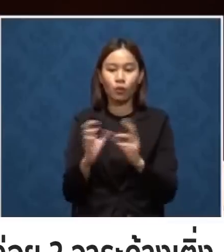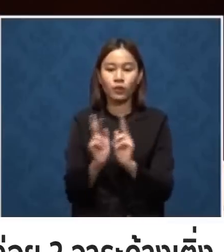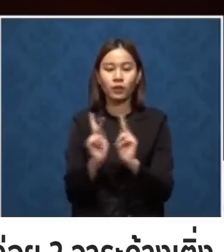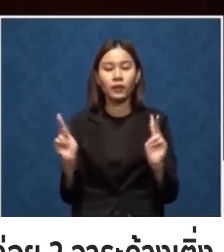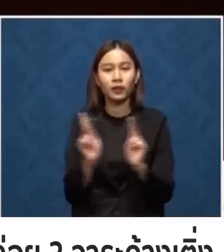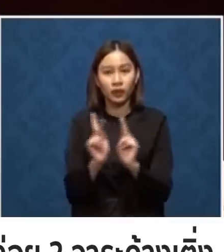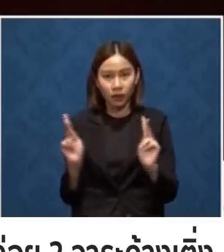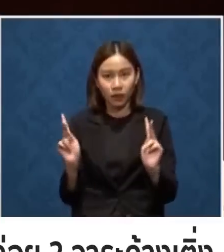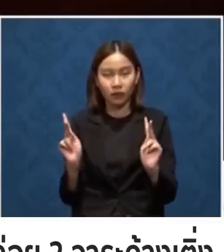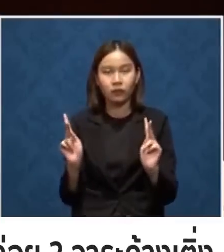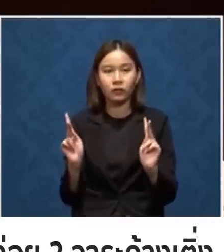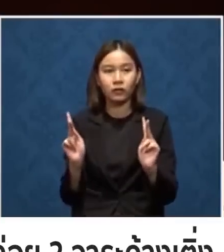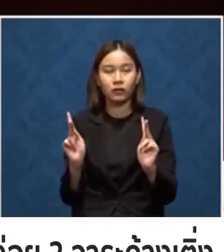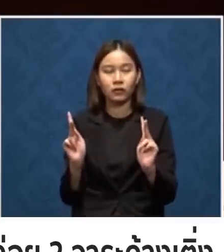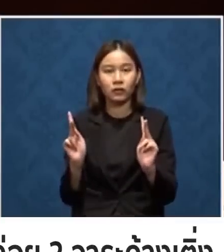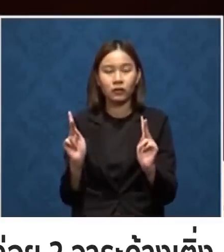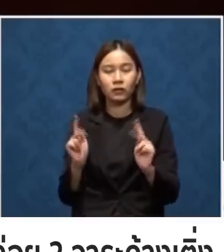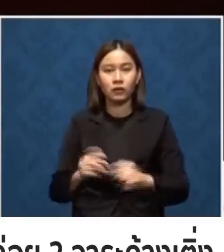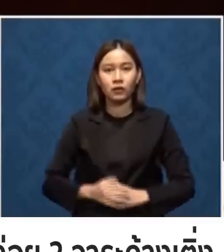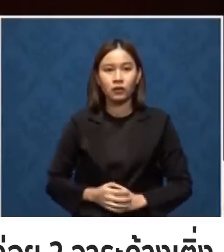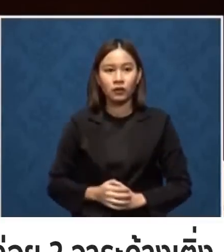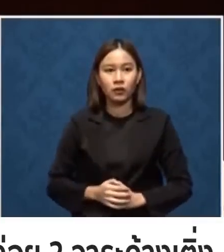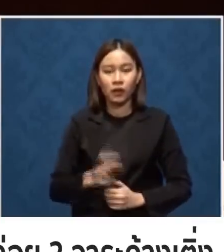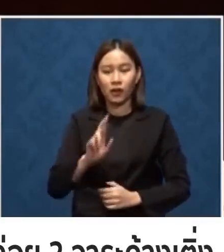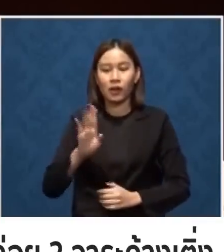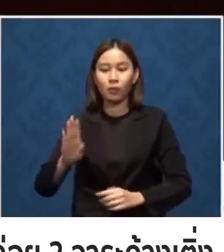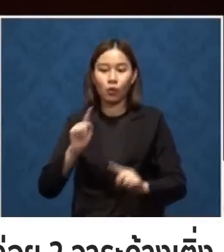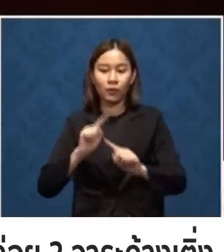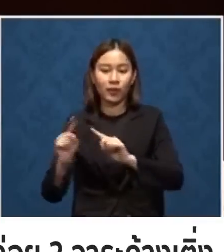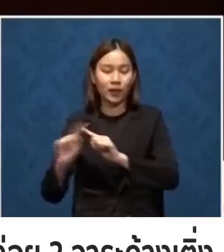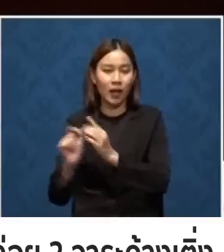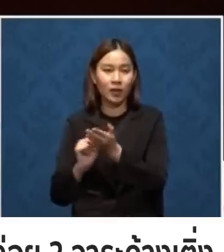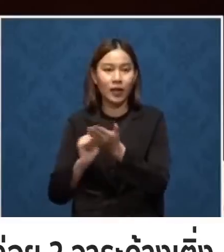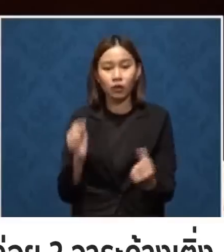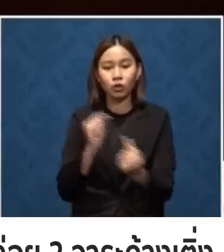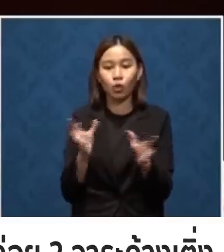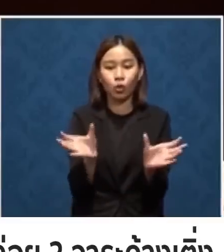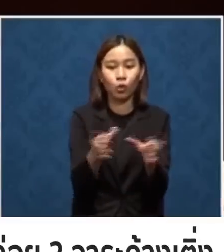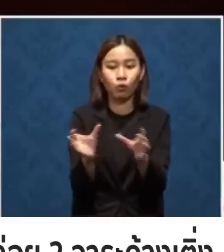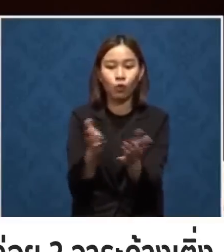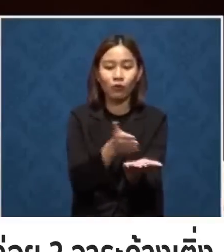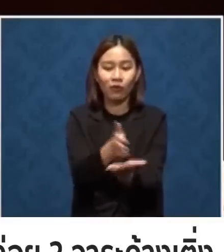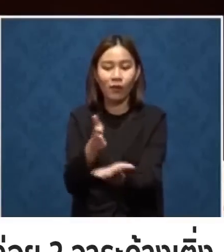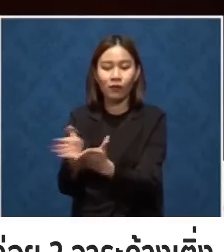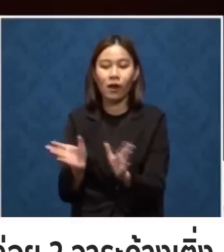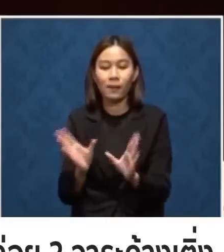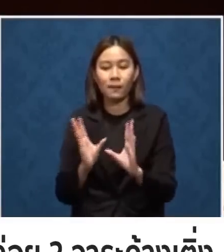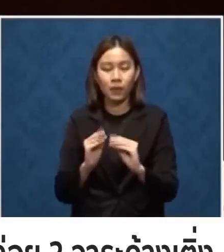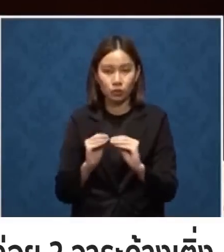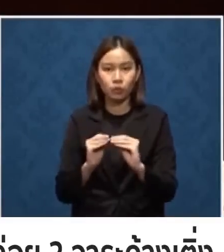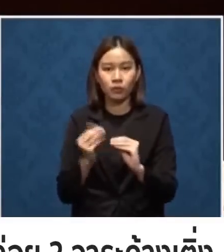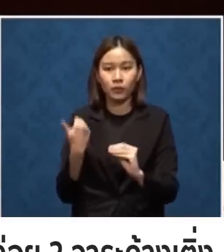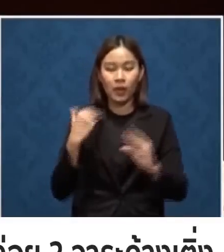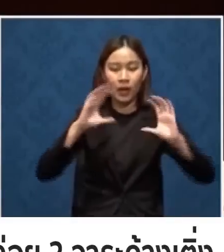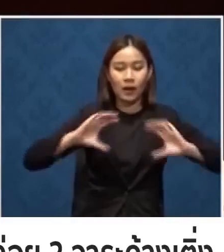เอาละทีนี้อาจารย์มนอก็หน้าซีดปากสั่นบอกเอาเอ้ยยังไงนี่คือให้สัมภ